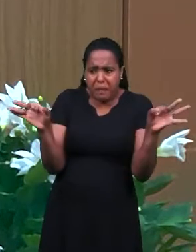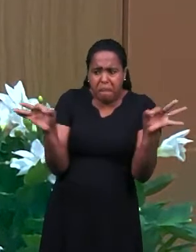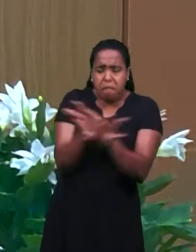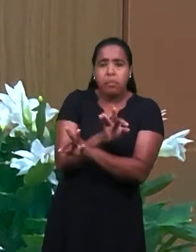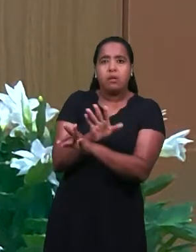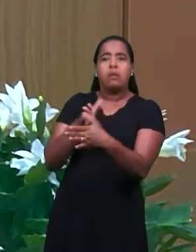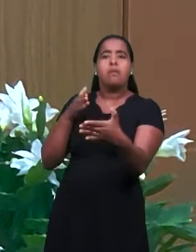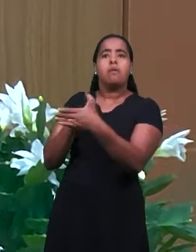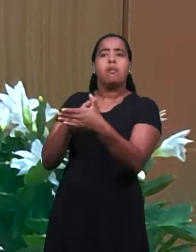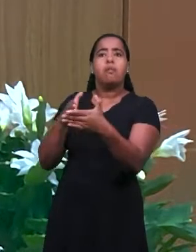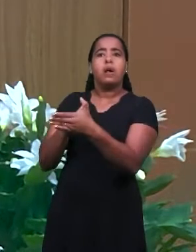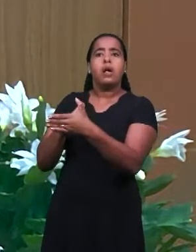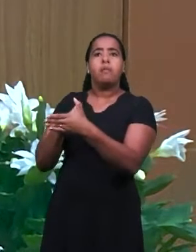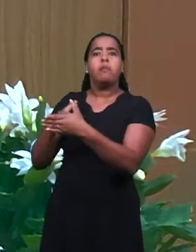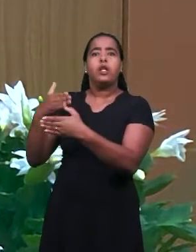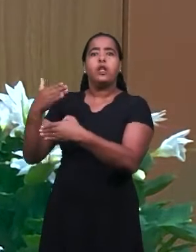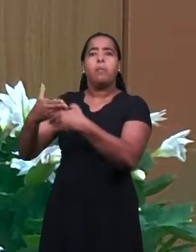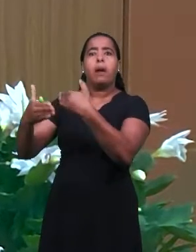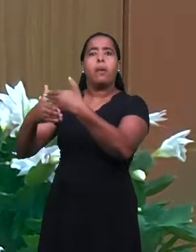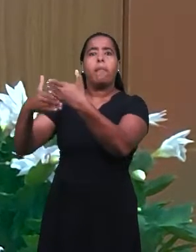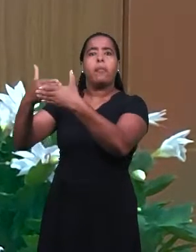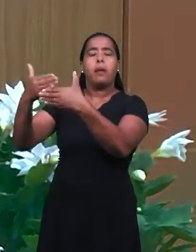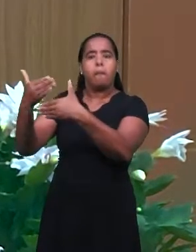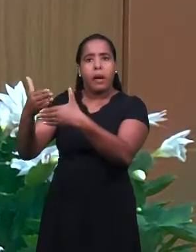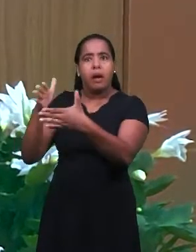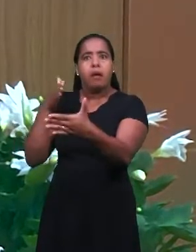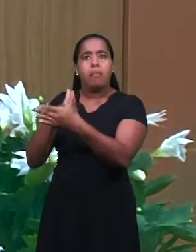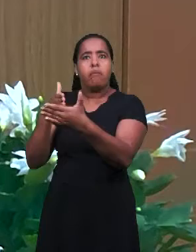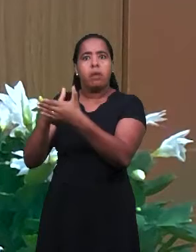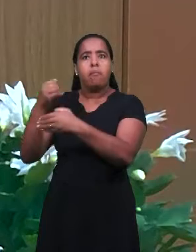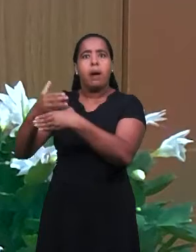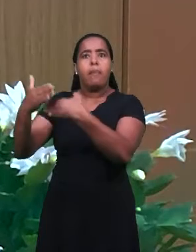человек. Они были готовы помешать